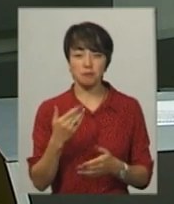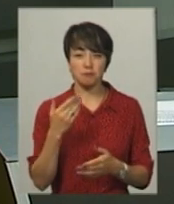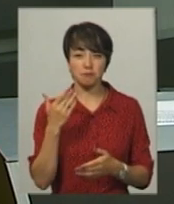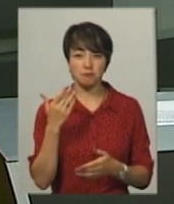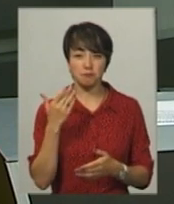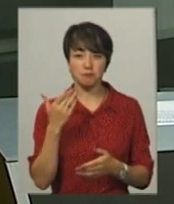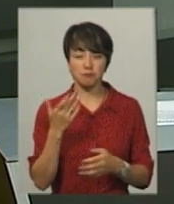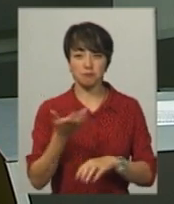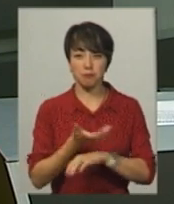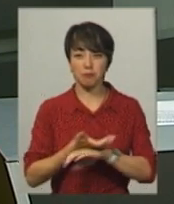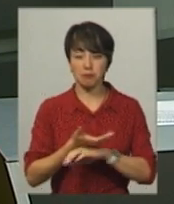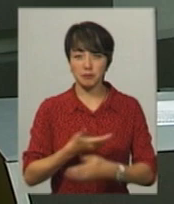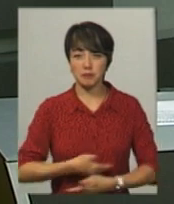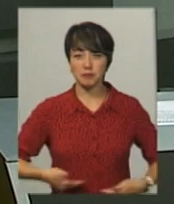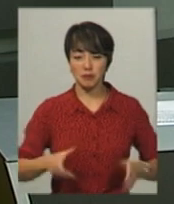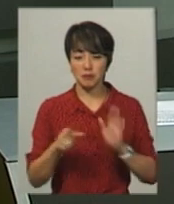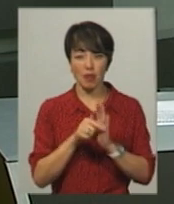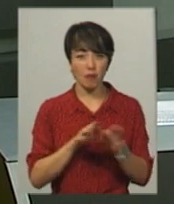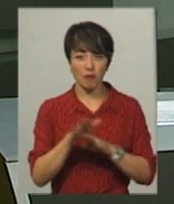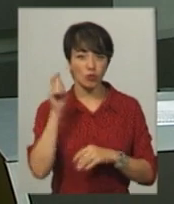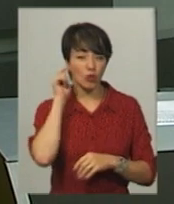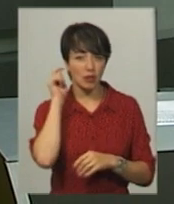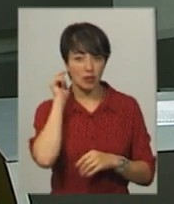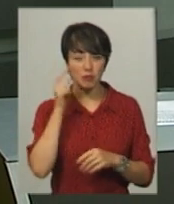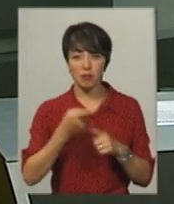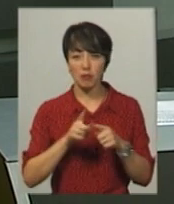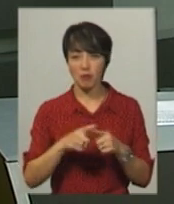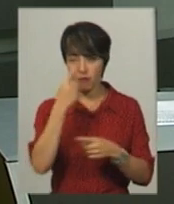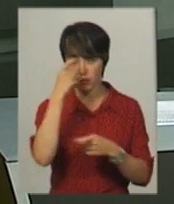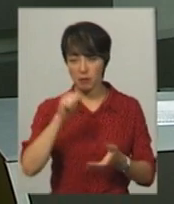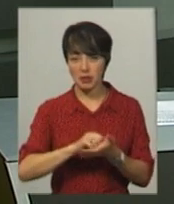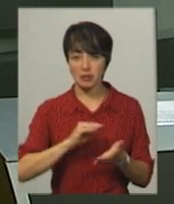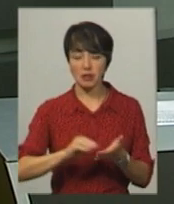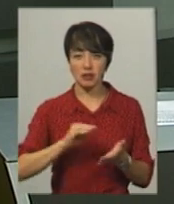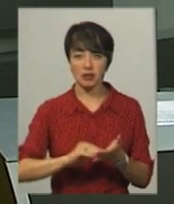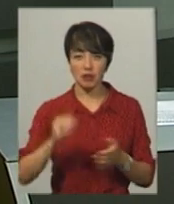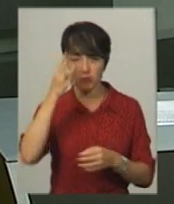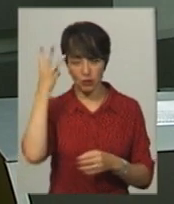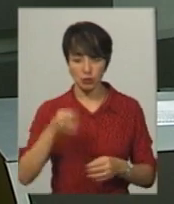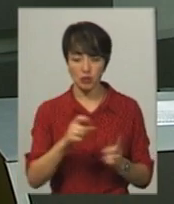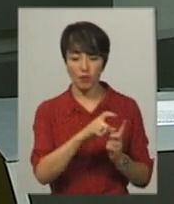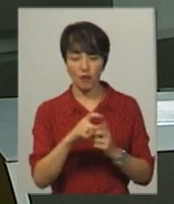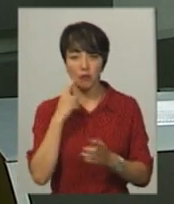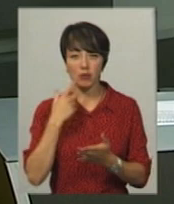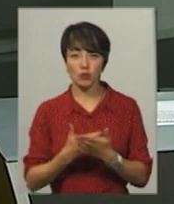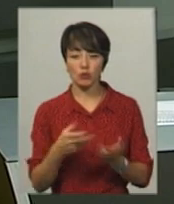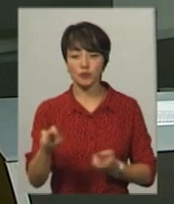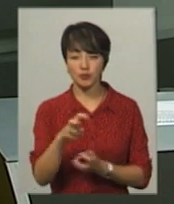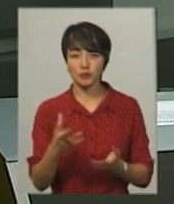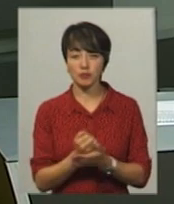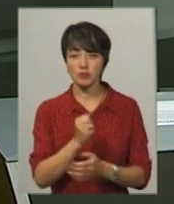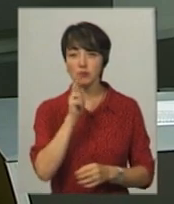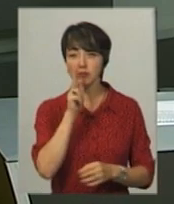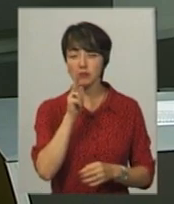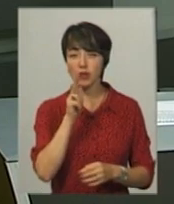Про це повідомила прес-секретар головного управління Нацполіції у Хмельницькій області Інна Глега. За її словами, підозрюваного розшукали